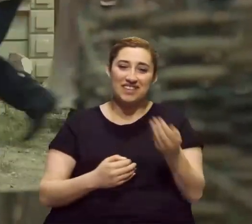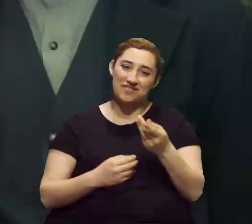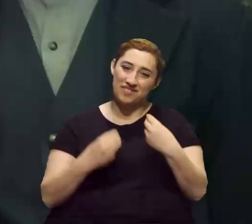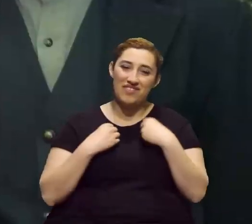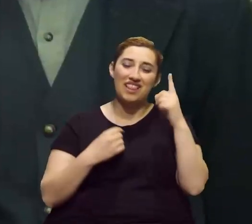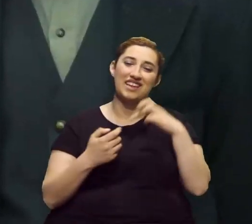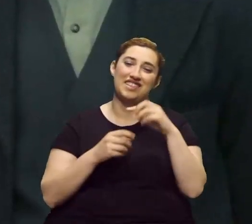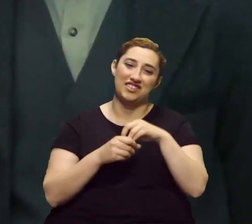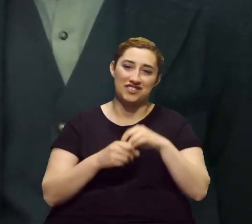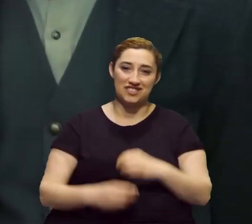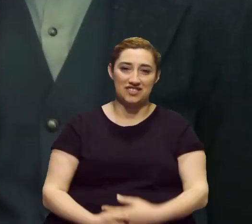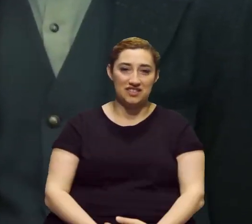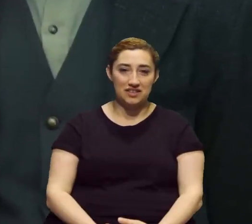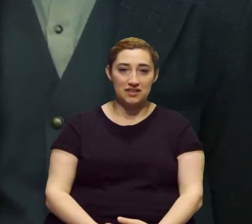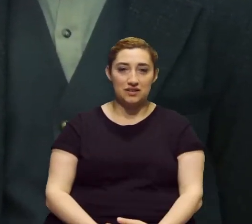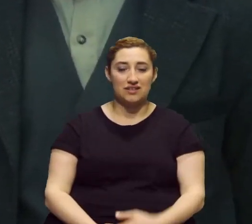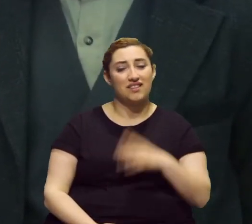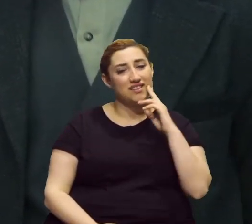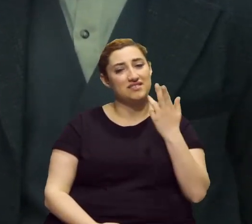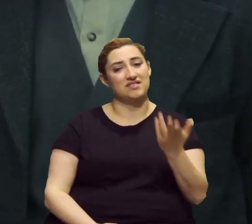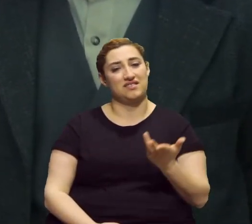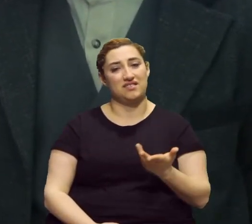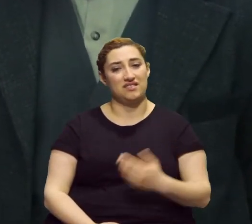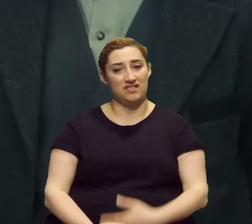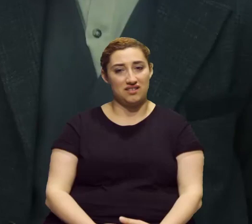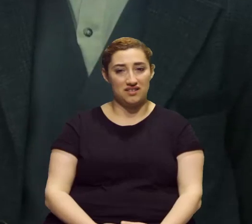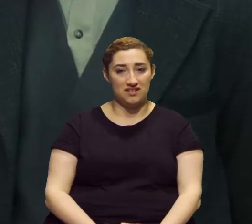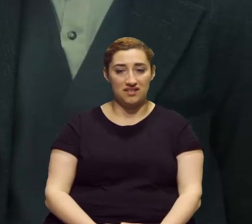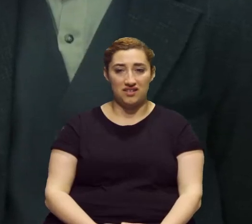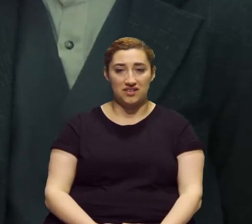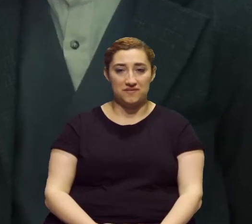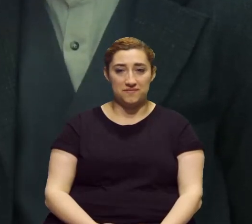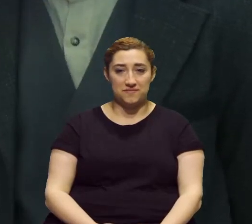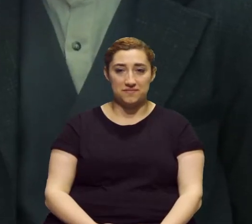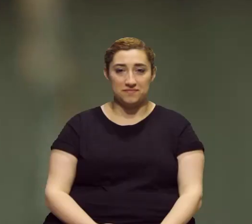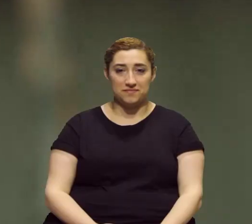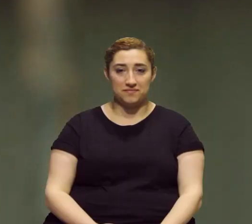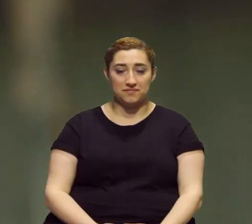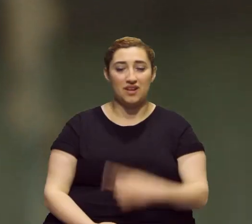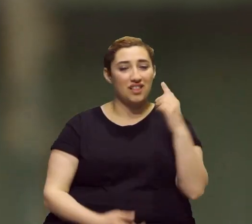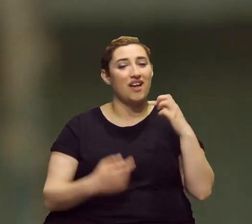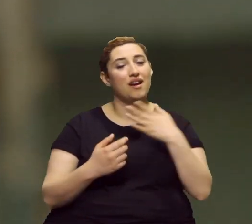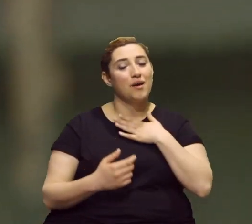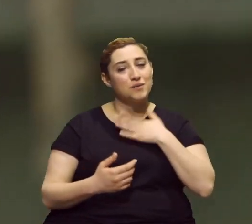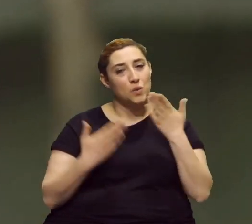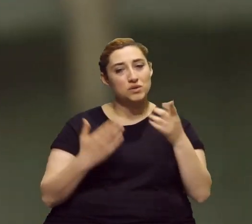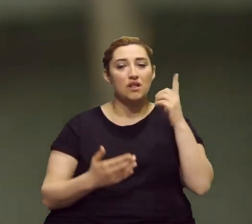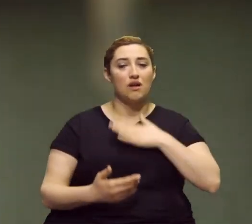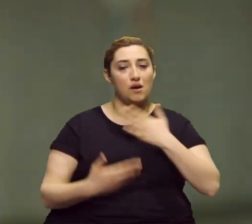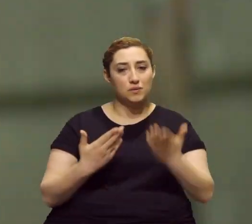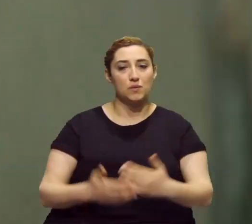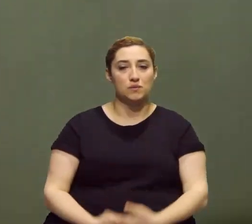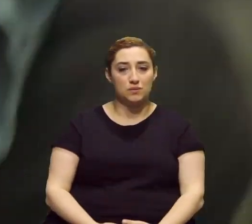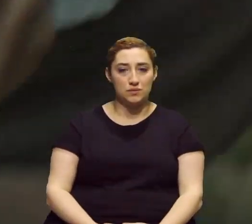Allah rızası için. Bekri dalla oynuyor. Yazık ya. Ahmet Bekri'ye gülüyor. Allah razı olsun. Allah razı